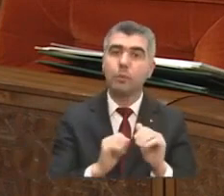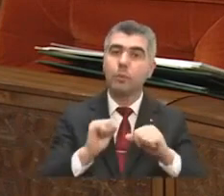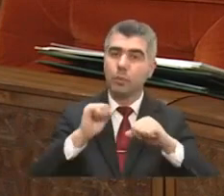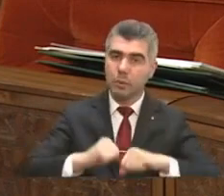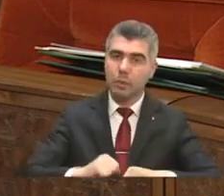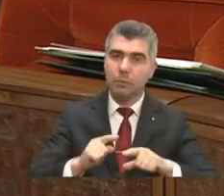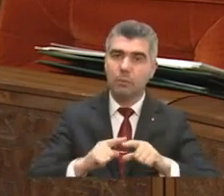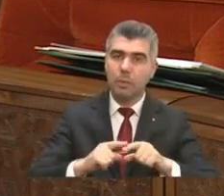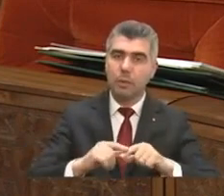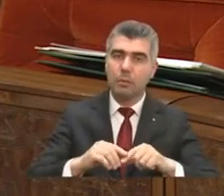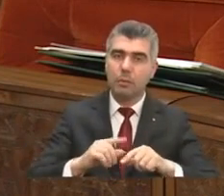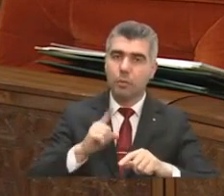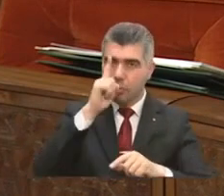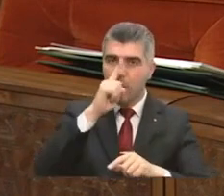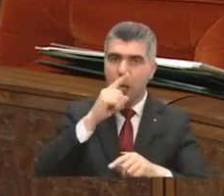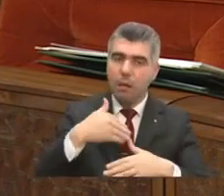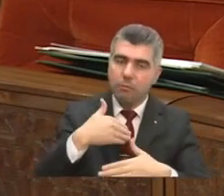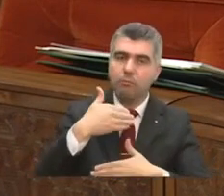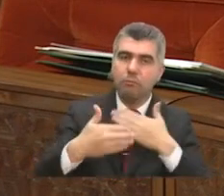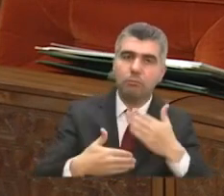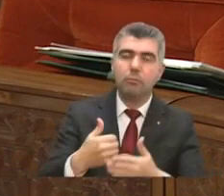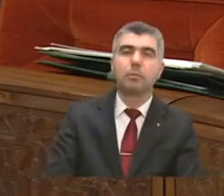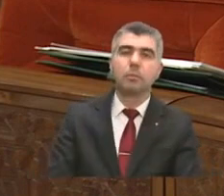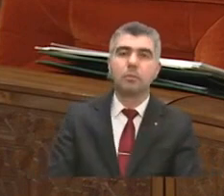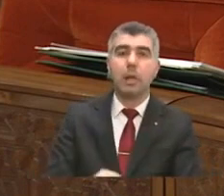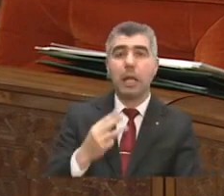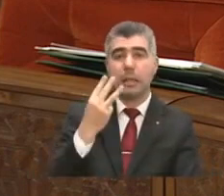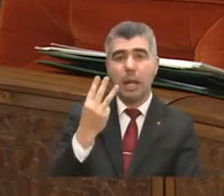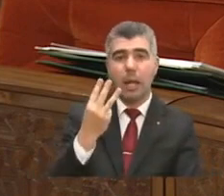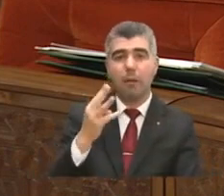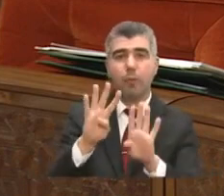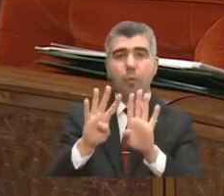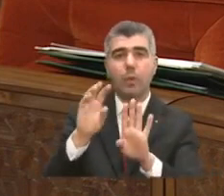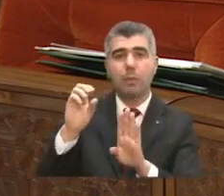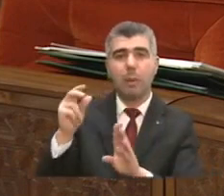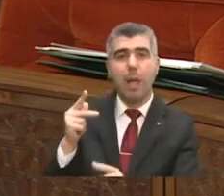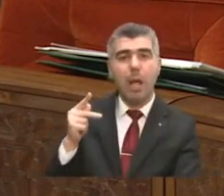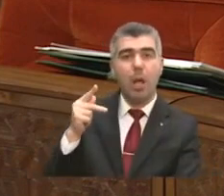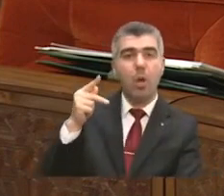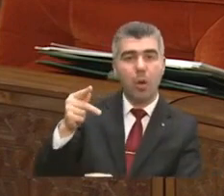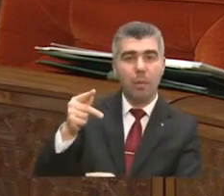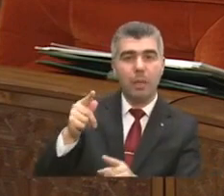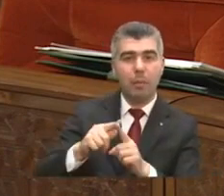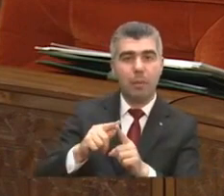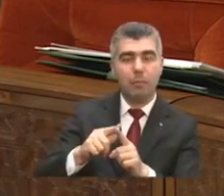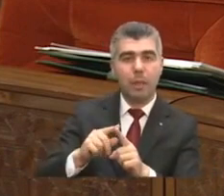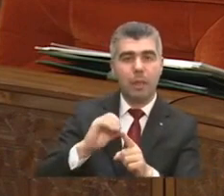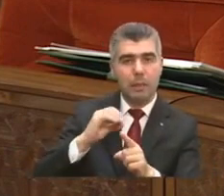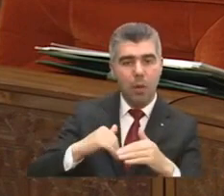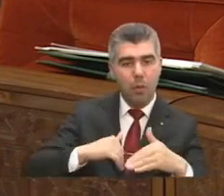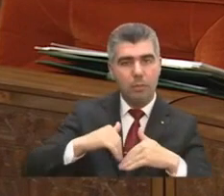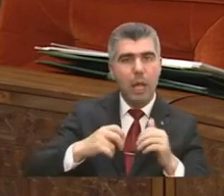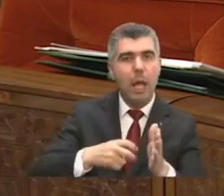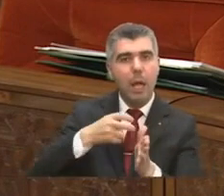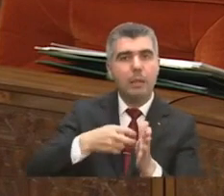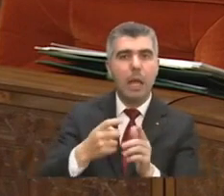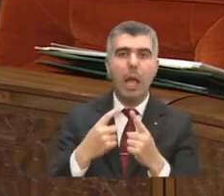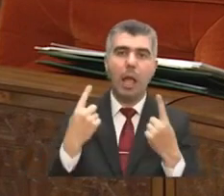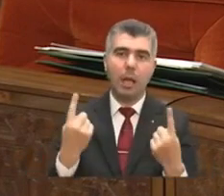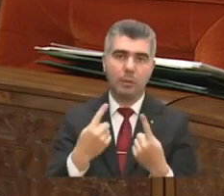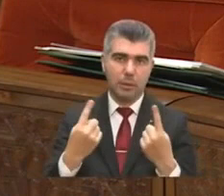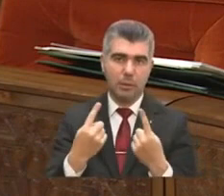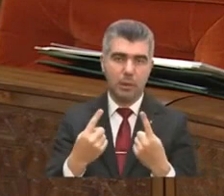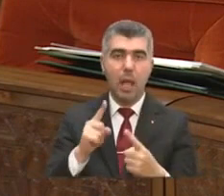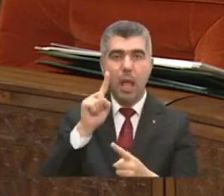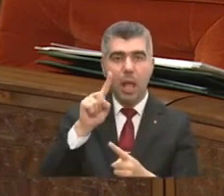لحجم الشبكه المرتقبه لتكون من 3,800 كيلو متر من الخطوط ذات السرعه المتوسطه بالاضافه الى